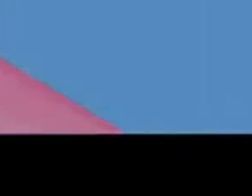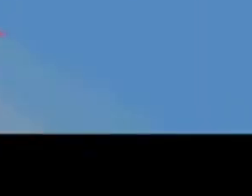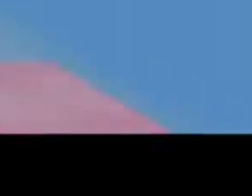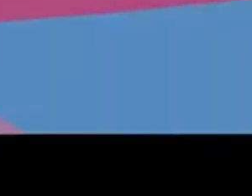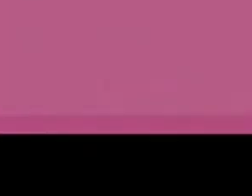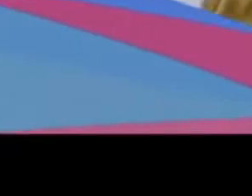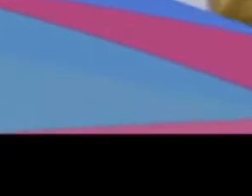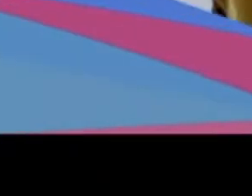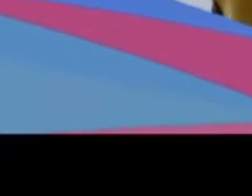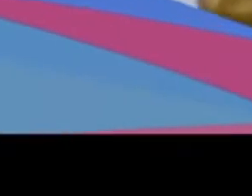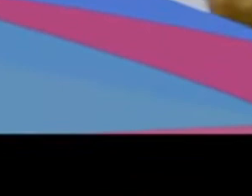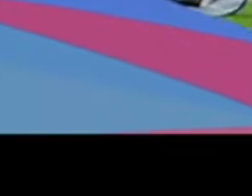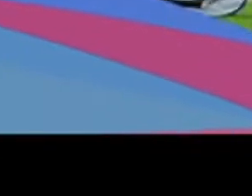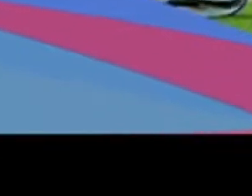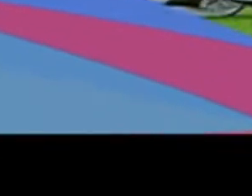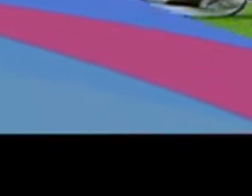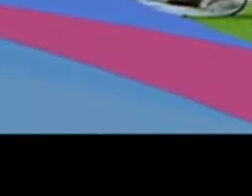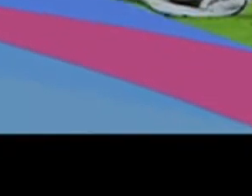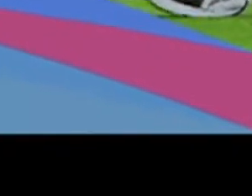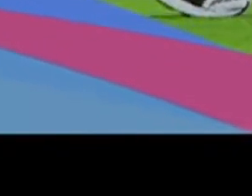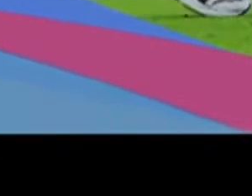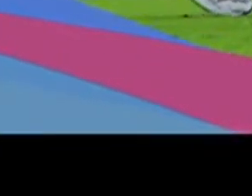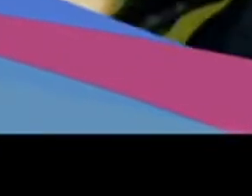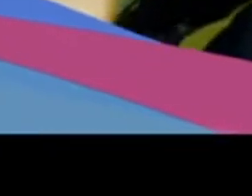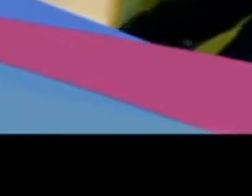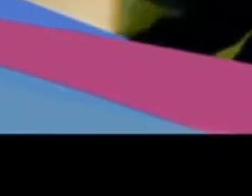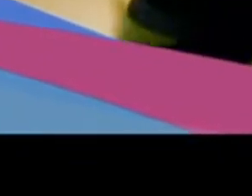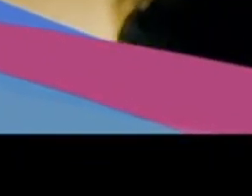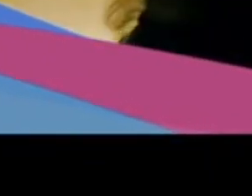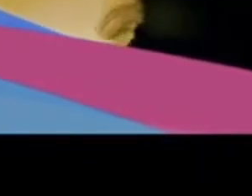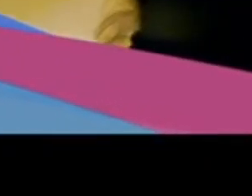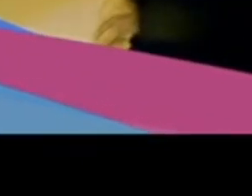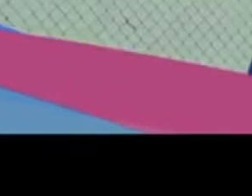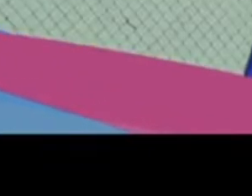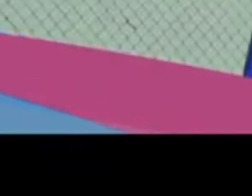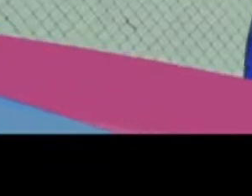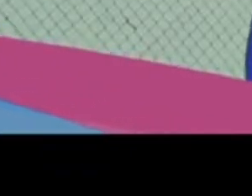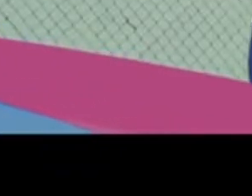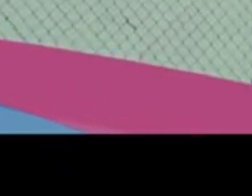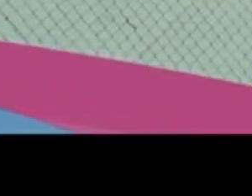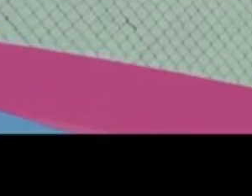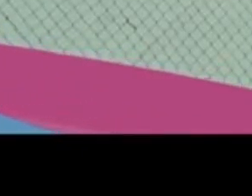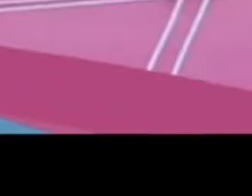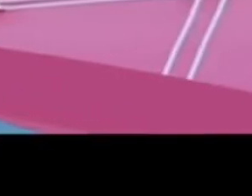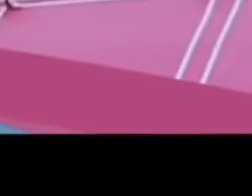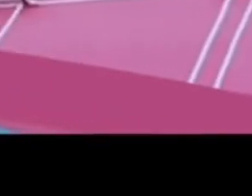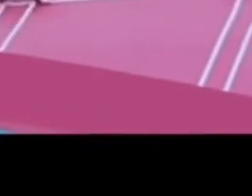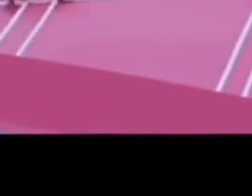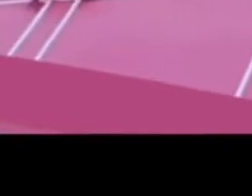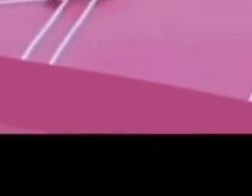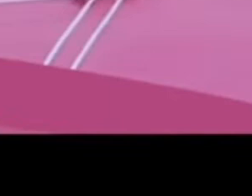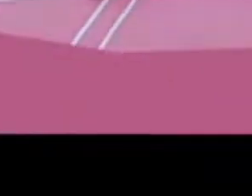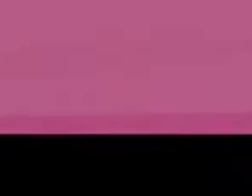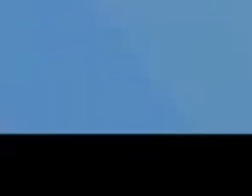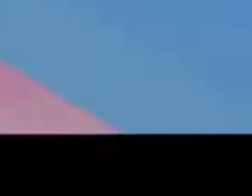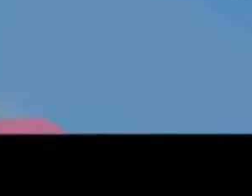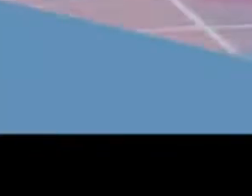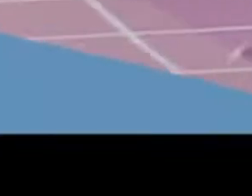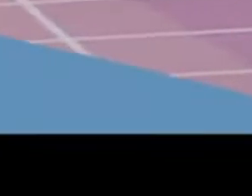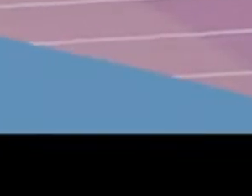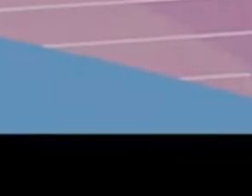नरेंद्र मोदी जी की स्पोर्ट्समैन स्पिरिट से 2014 में गुजरात का खेल महाकुंभ देश में खेलो इंडिया अभियान